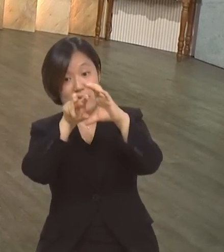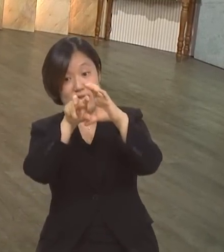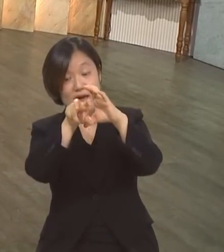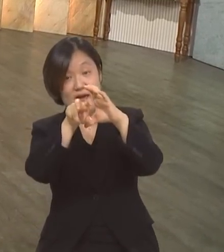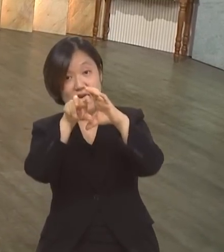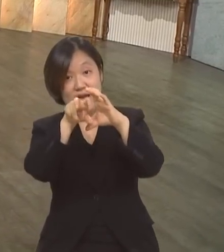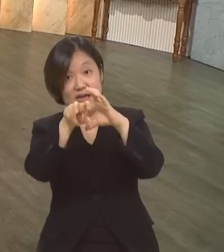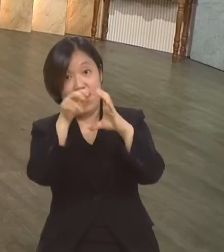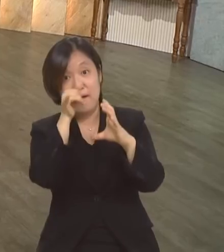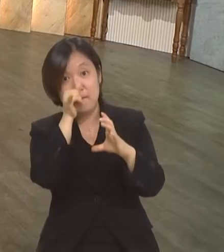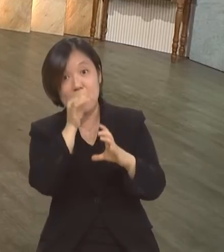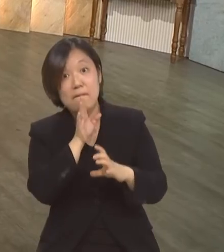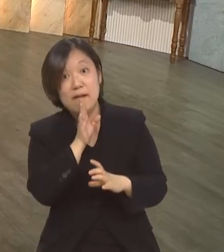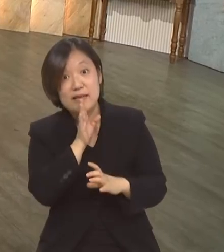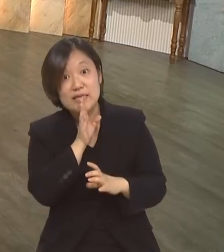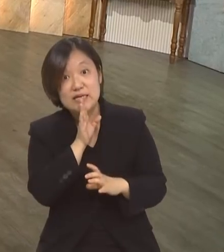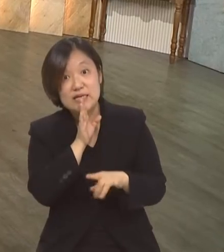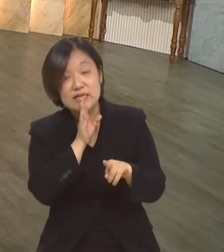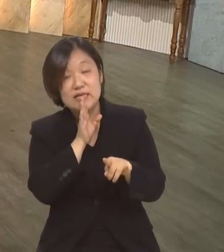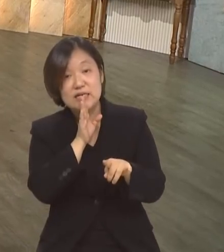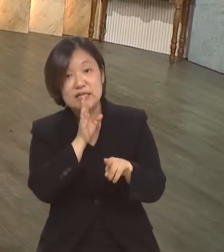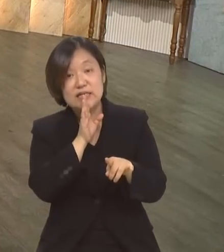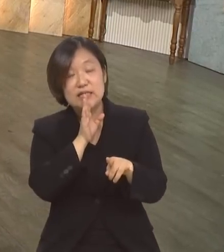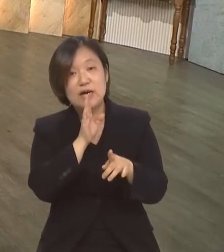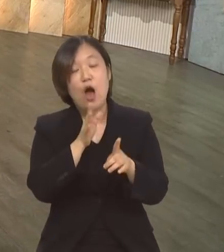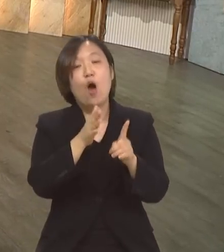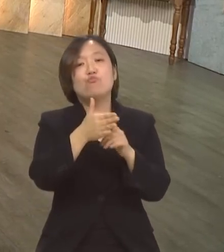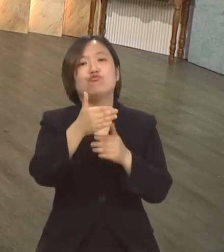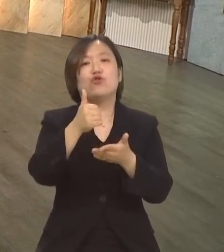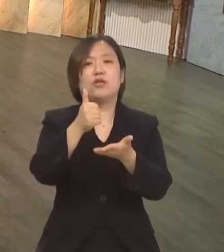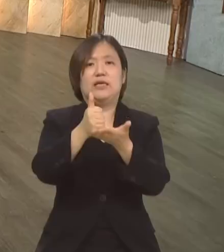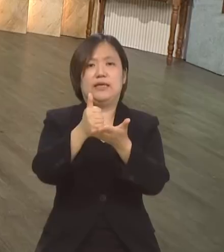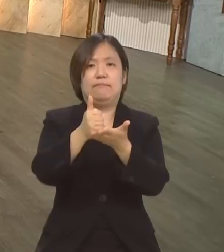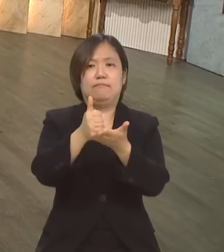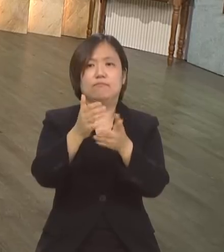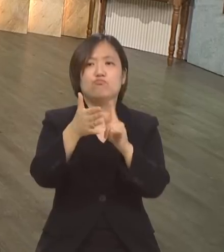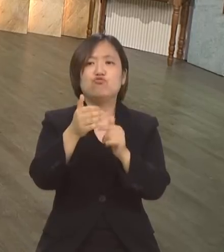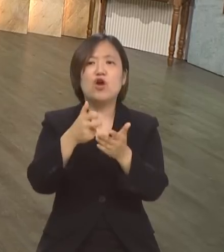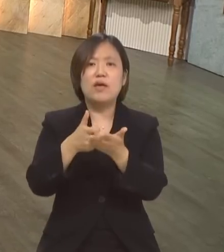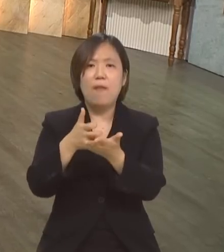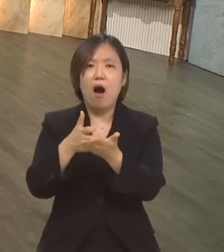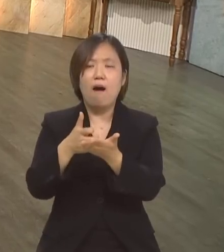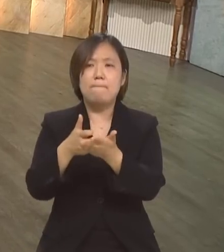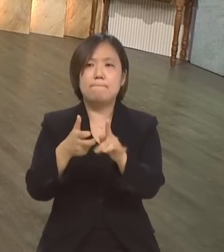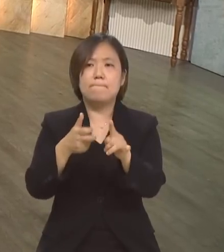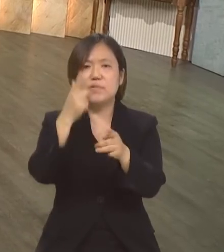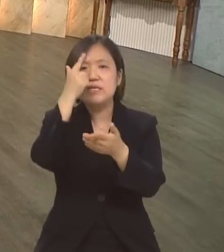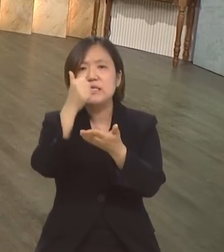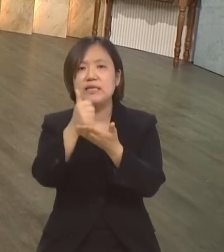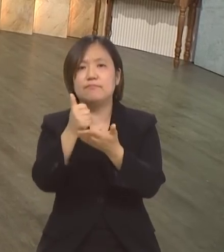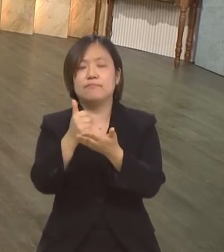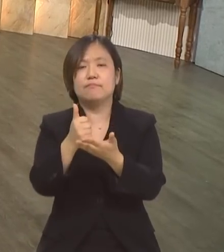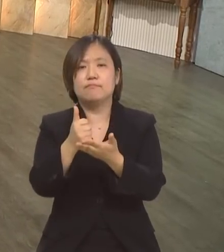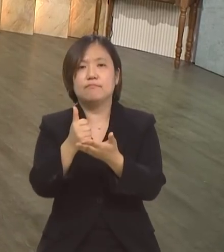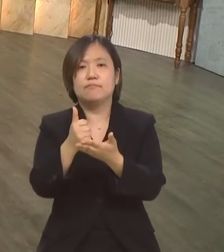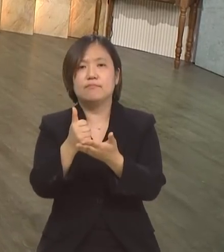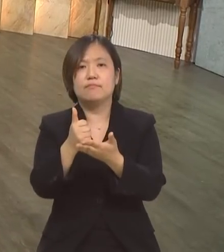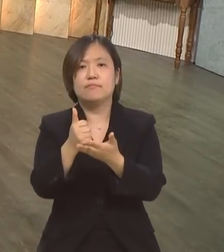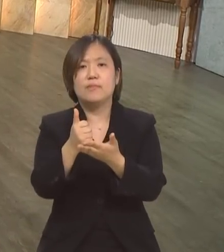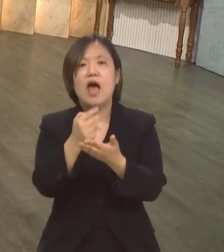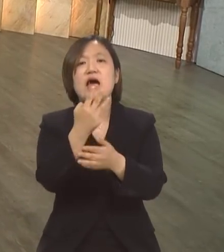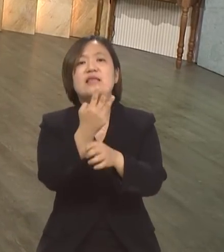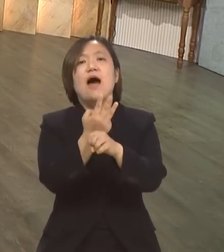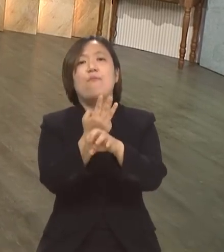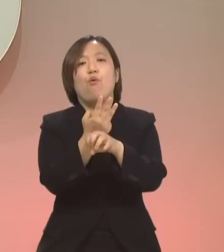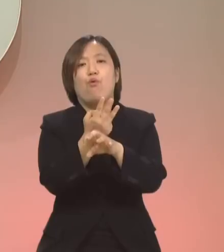불법승 삼보를 뜻하거든요 순간 아버지가 깜짝 놀라면서 여러분들